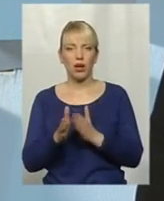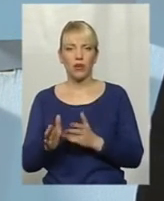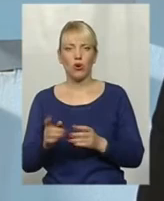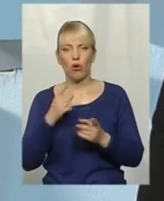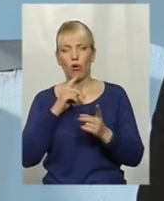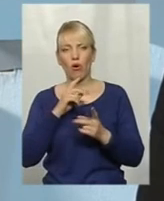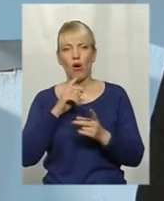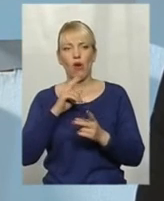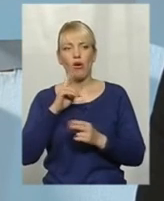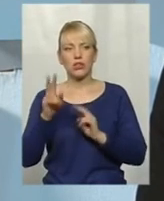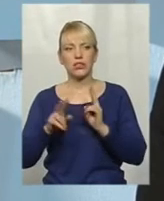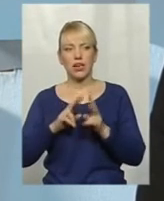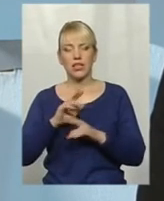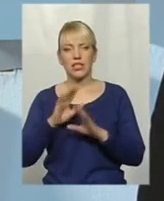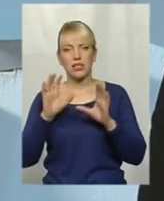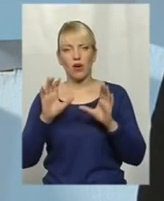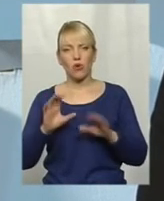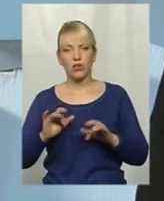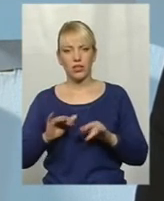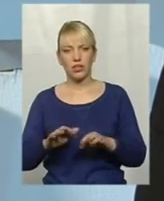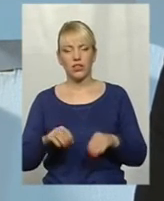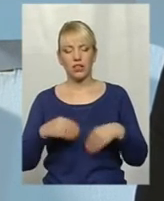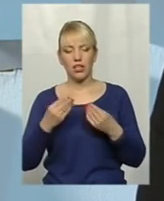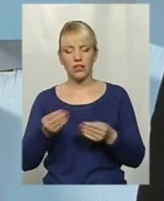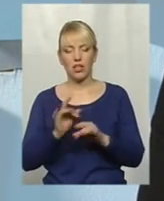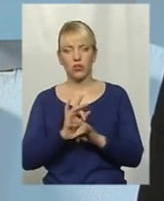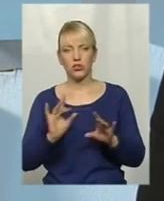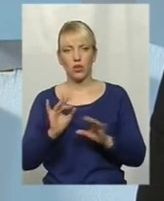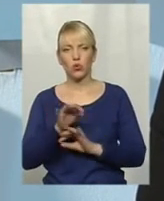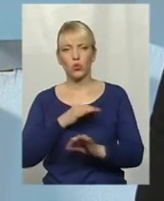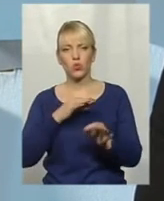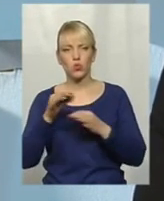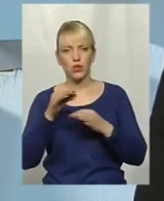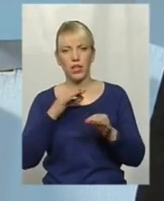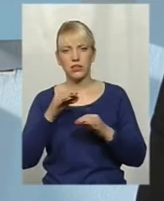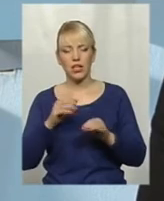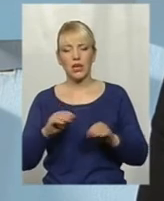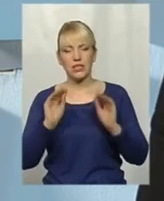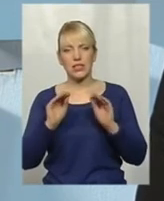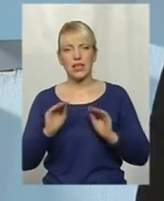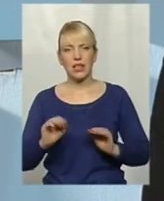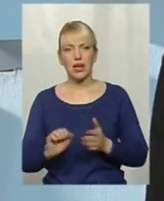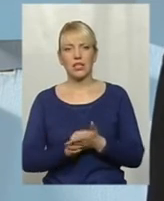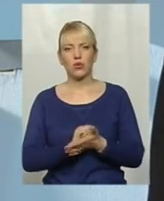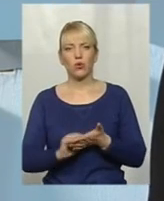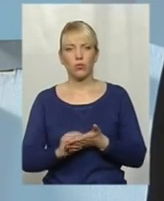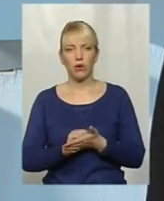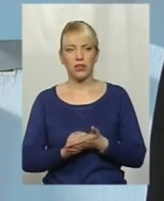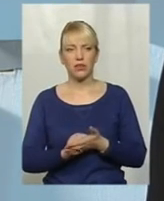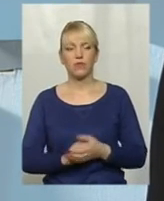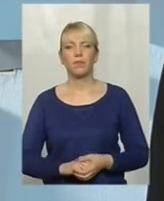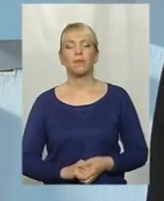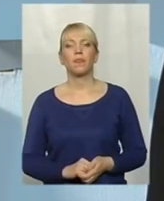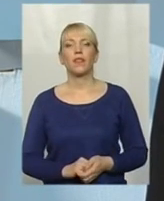органів місцевого самоврядування, надання роз'яснень, консультацій, там складання документів правового характеру.